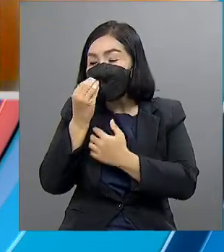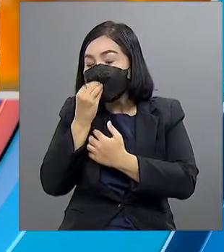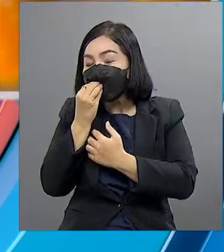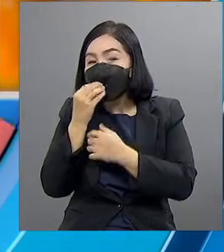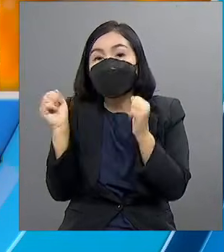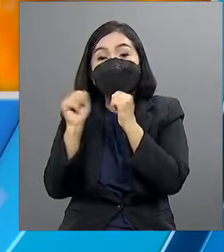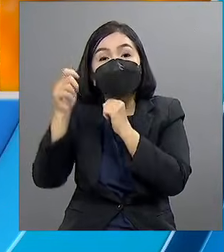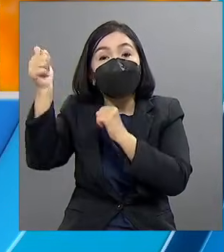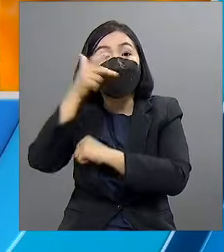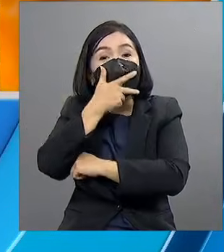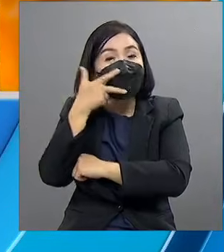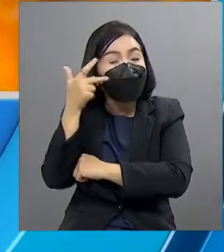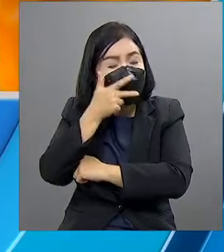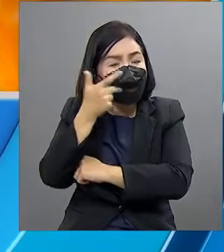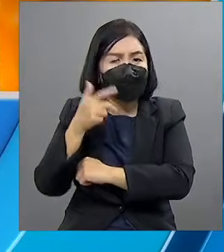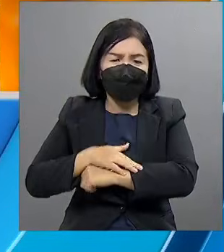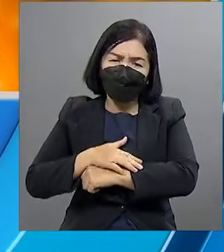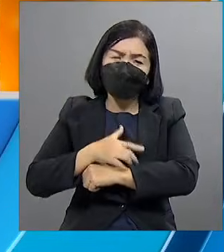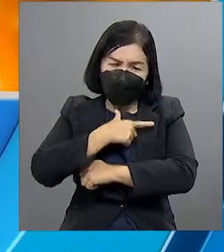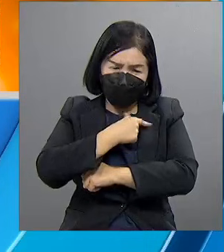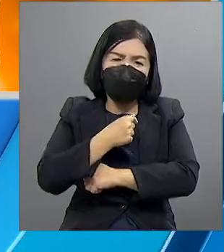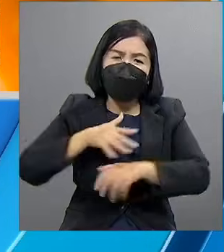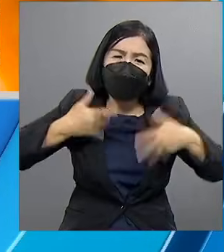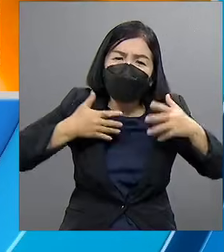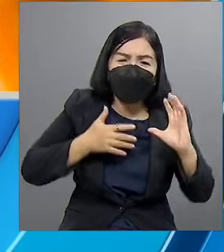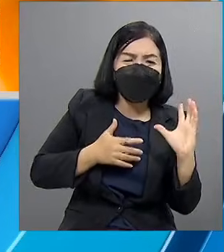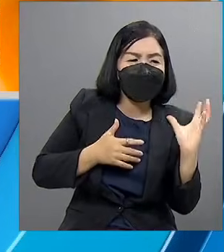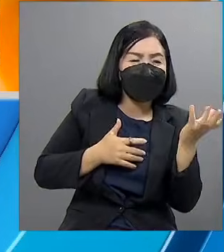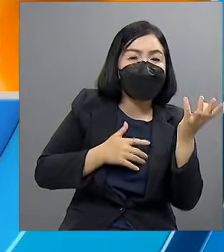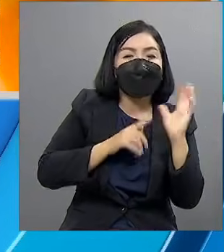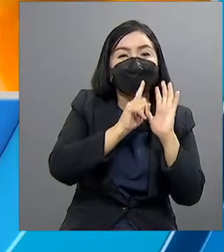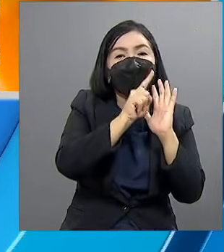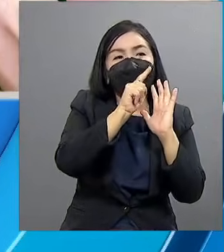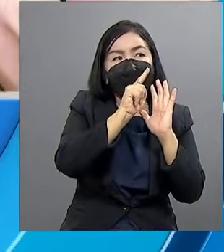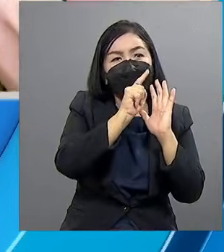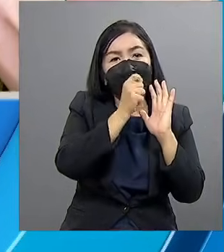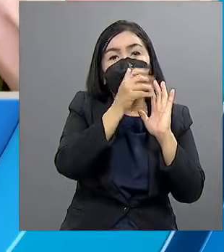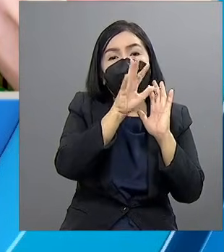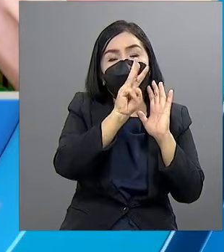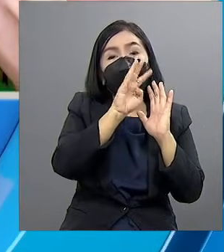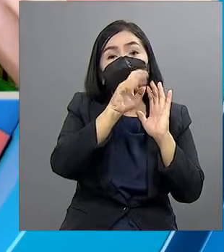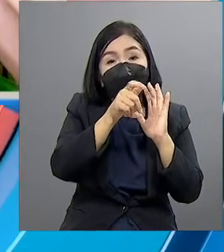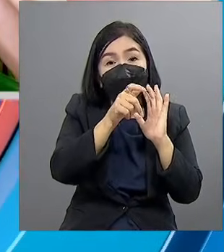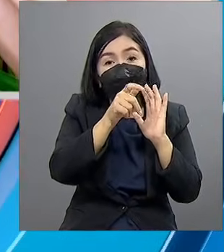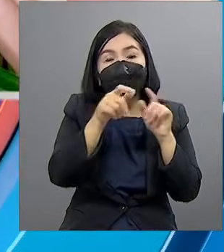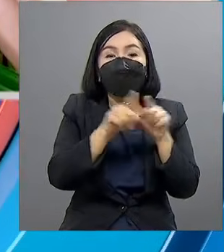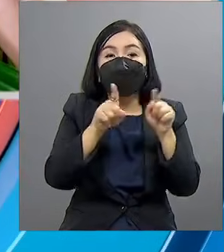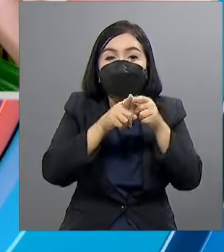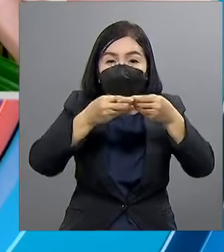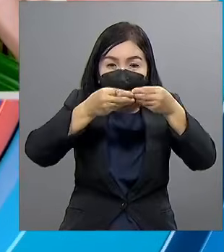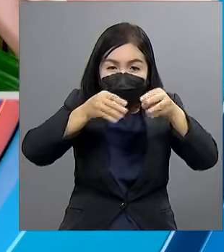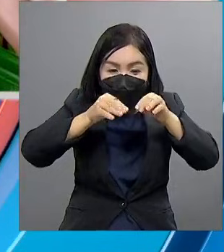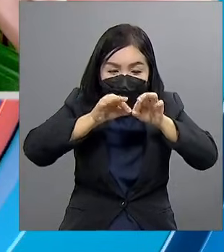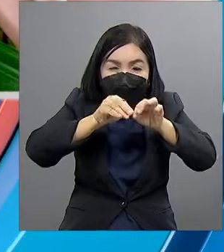ผมมาชอบกินแบบเอาไปอุ่นนะใส่ไมโครเวฟสัก15วินาทีเนาะเพราะเปี๊ยะลาวามันก็คือต้องมีลาวาไหลออกมาตอน